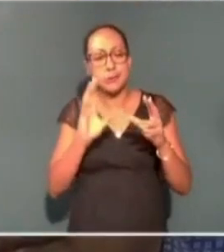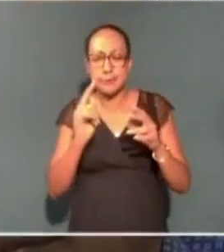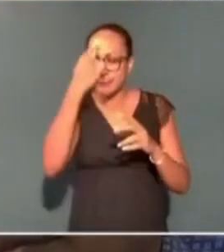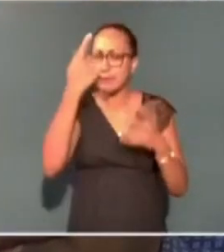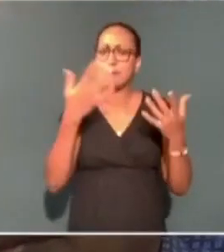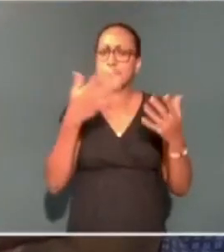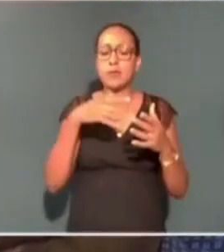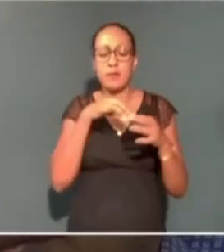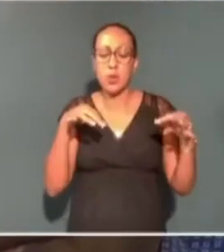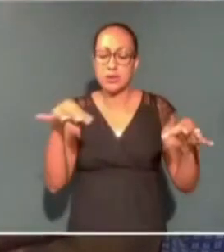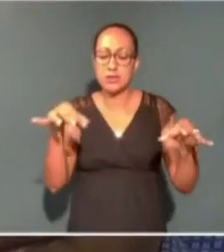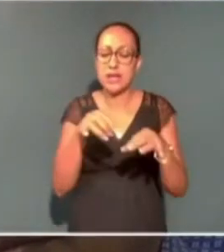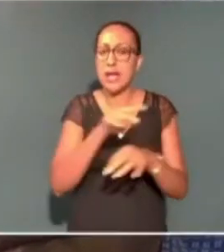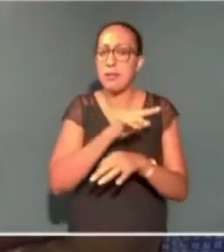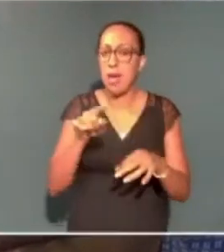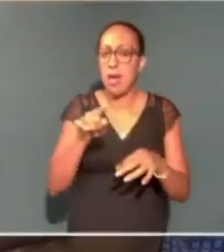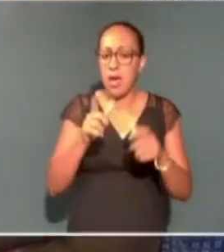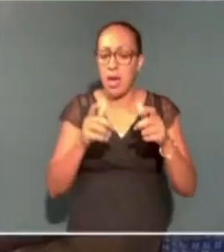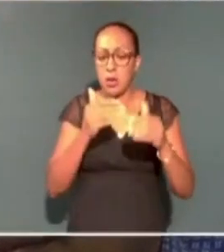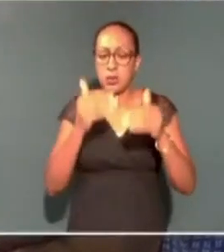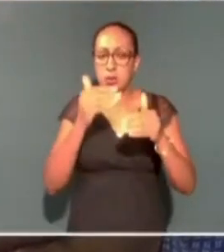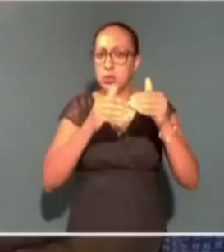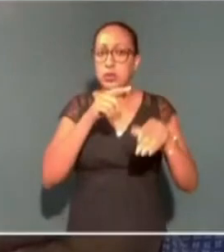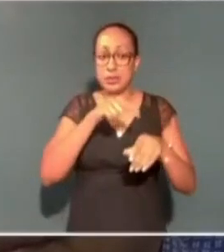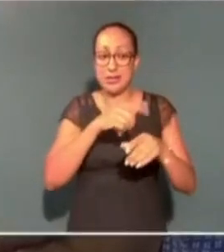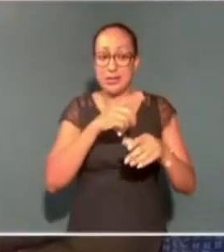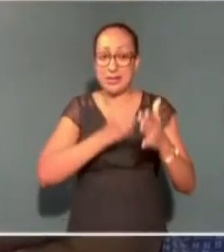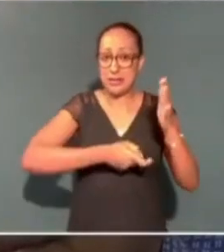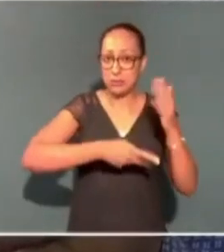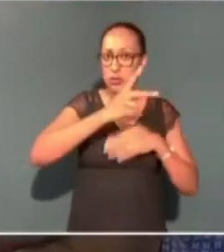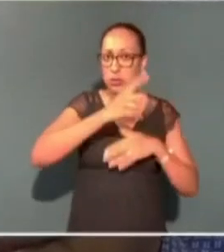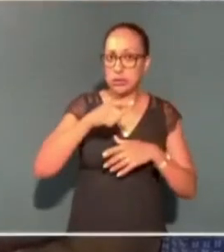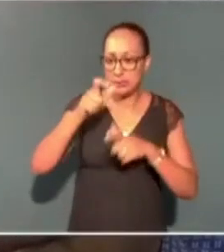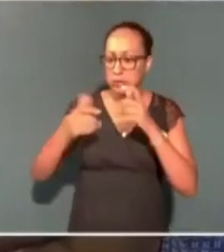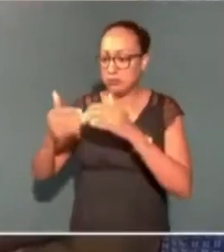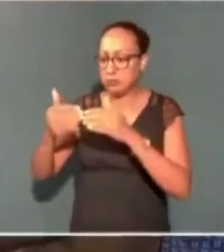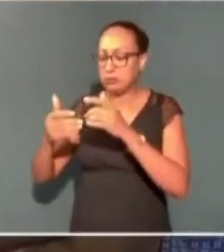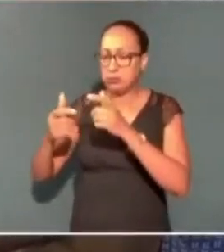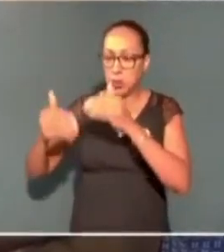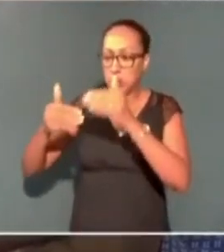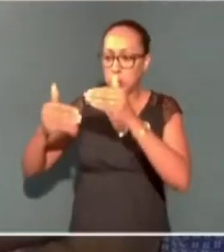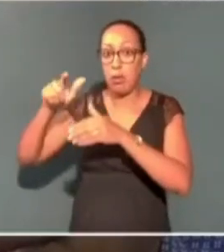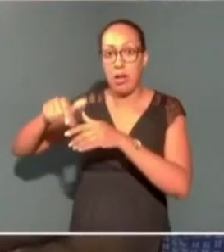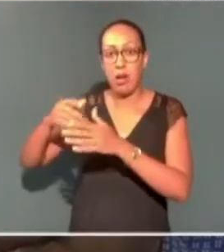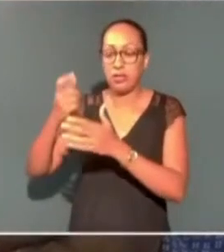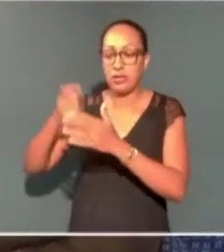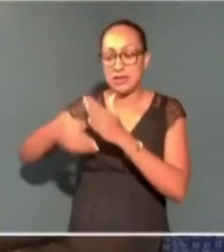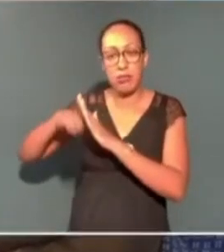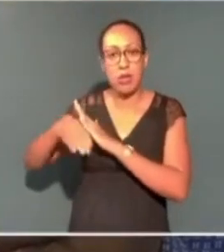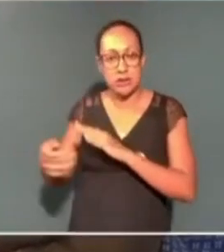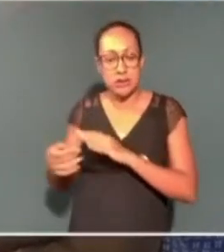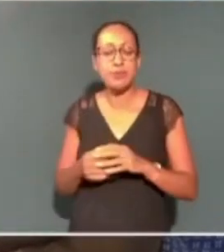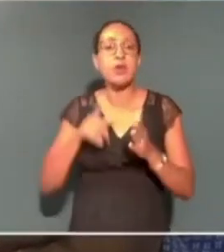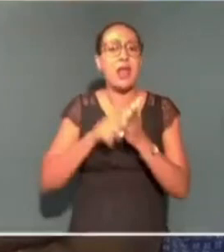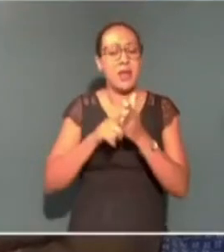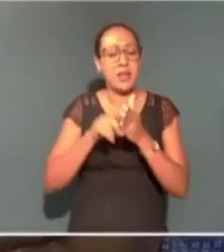lourdement que le foncier bâti. Alors nous avons essayé de comprendre, les anciens nous ont expliqué que tout autour du Lamentin, les